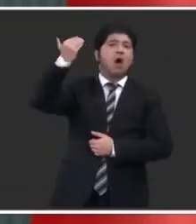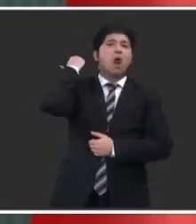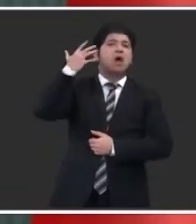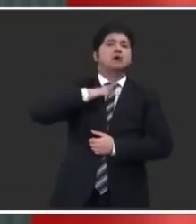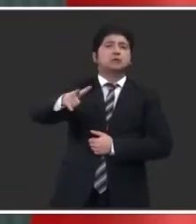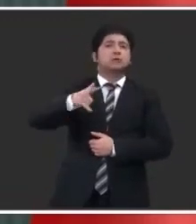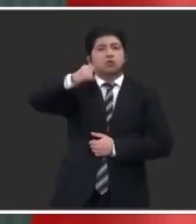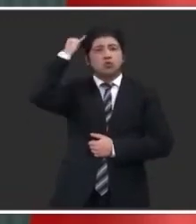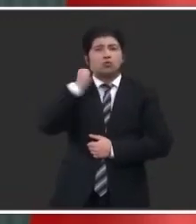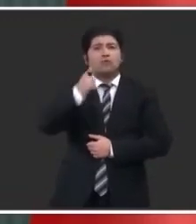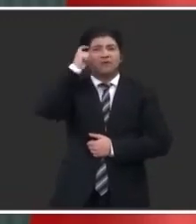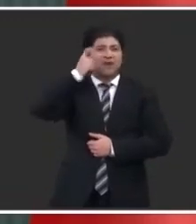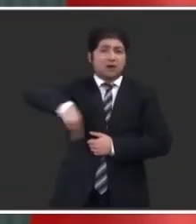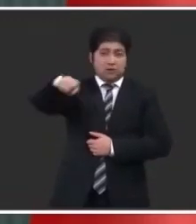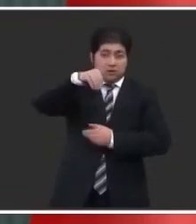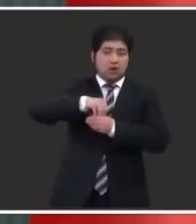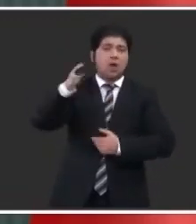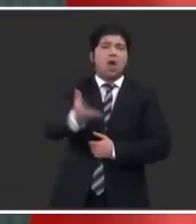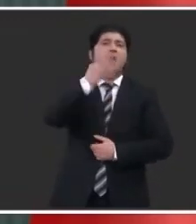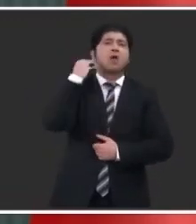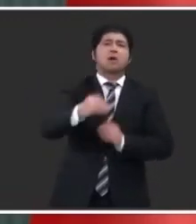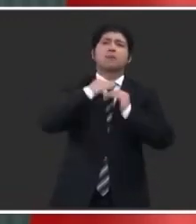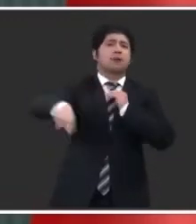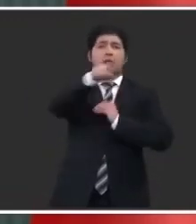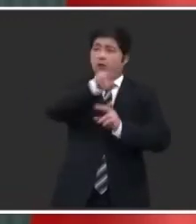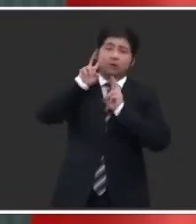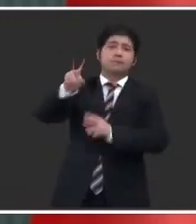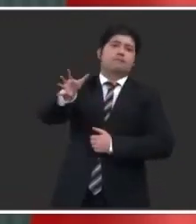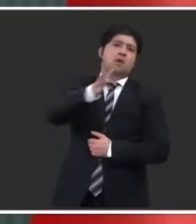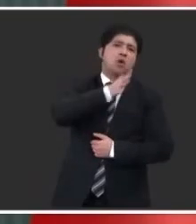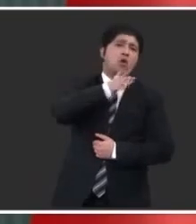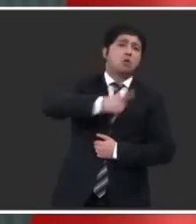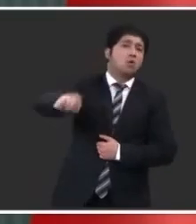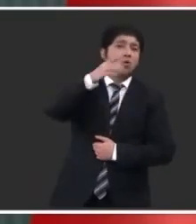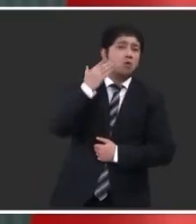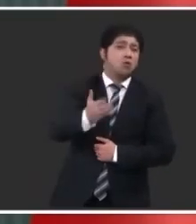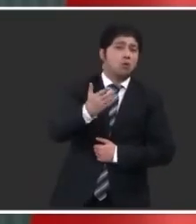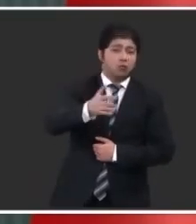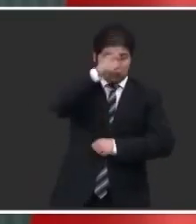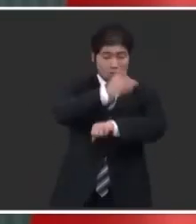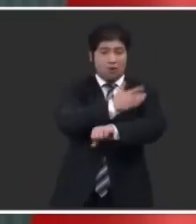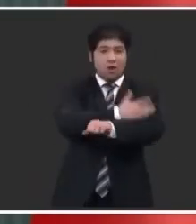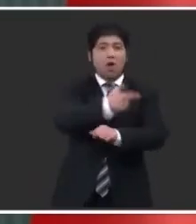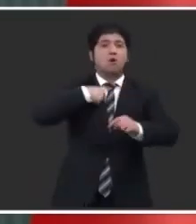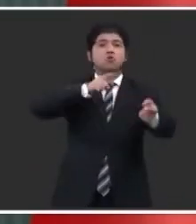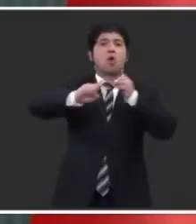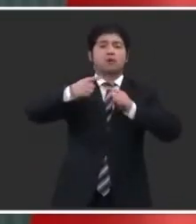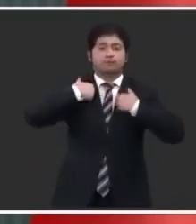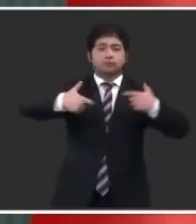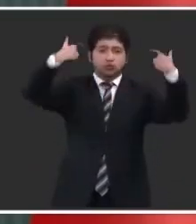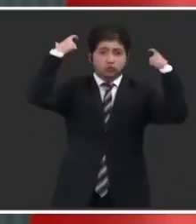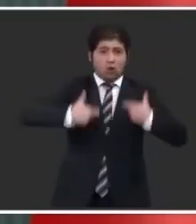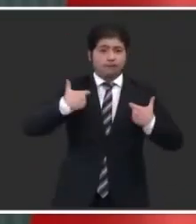faşist zihniyeti en iyi milletimiz biliyor ülkeyi yönetme sorumluluğu